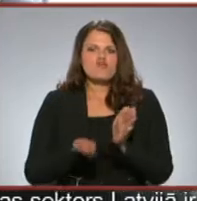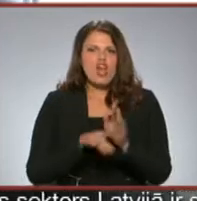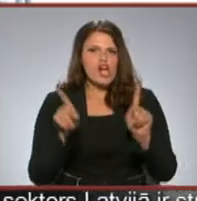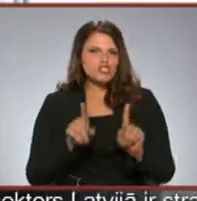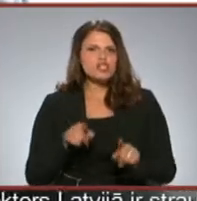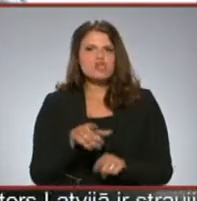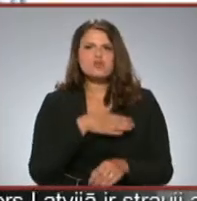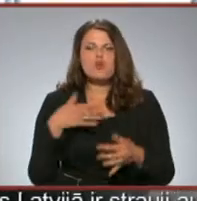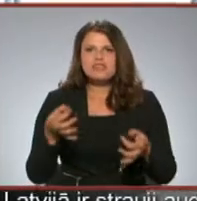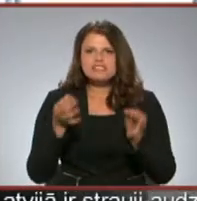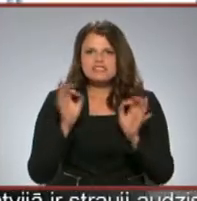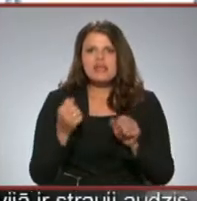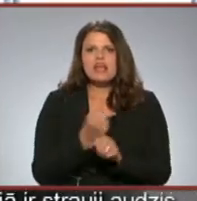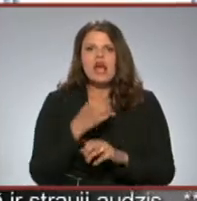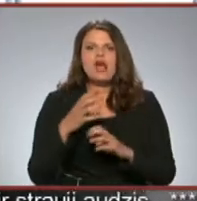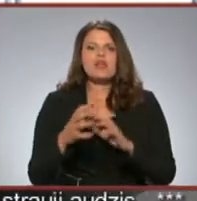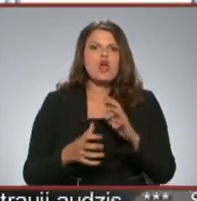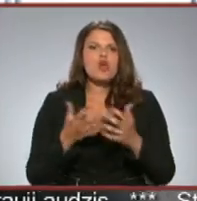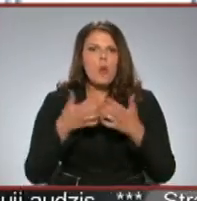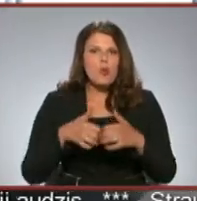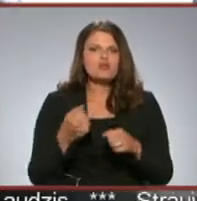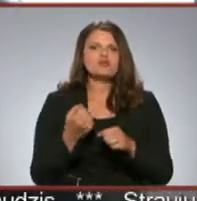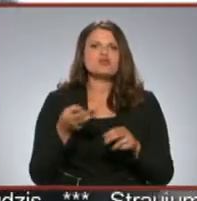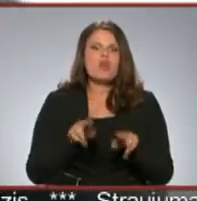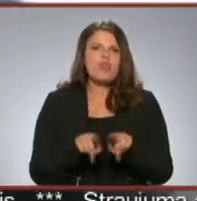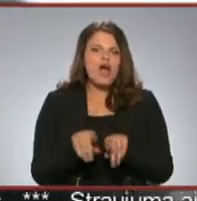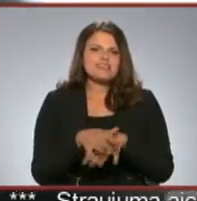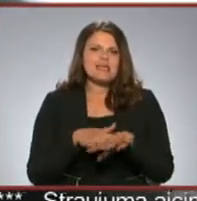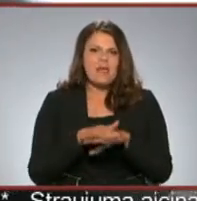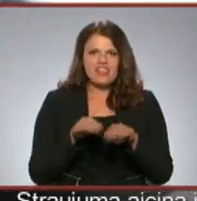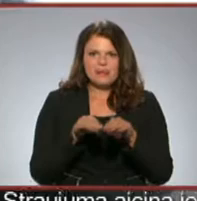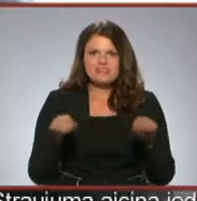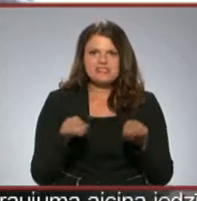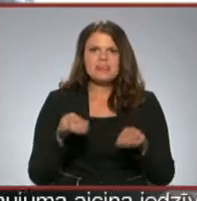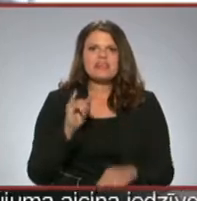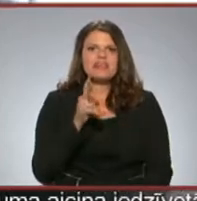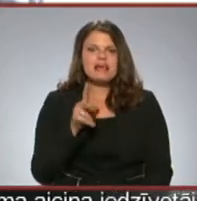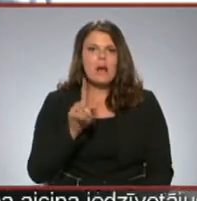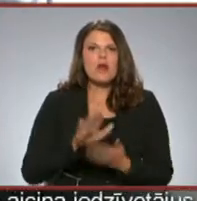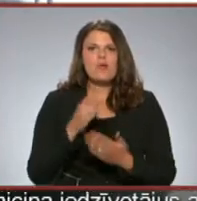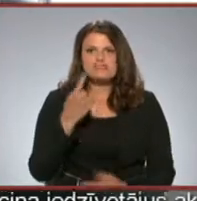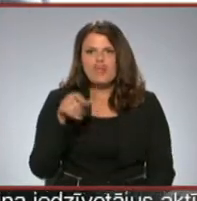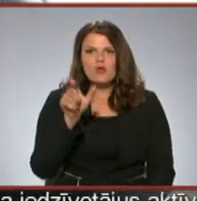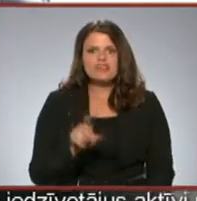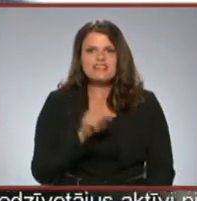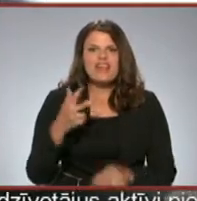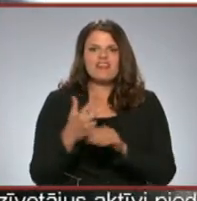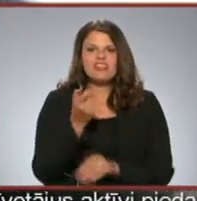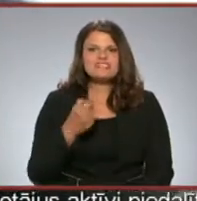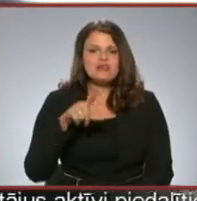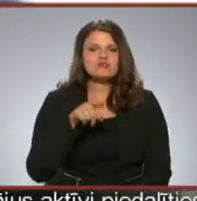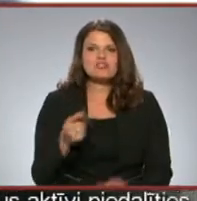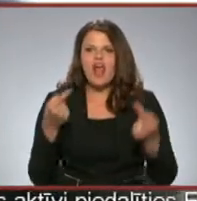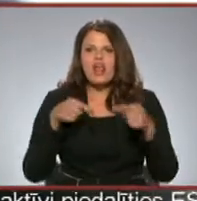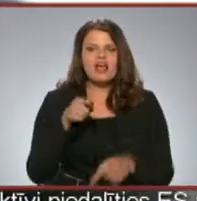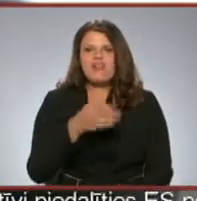ārkārtīgi būtiski gan ģeopolitiski, gan tie ir tās sabiedriski. Mēs apzināmies, ka, piemēram, iekšzemes koprodukts uz vienu iedzīvotāju ir trīskāršojies šajā laikā, tas